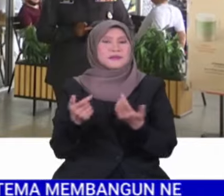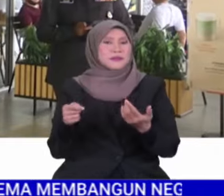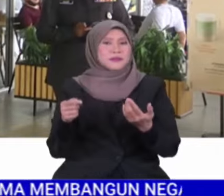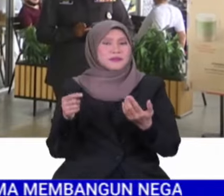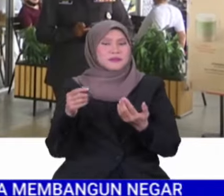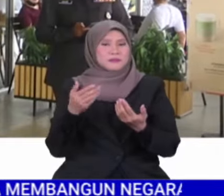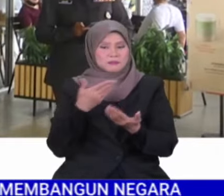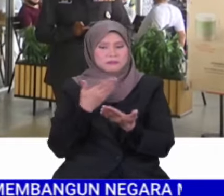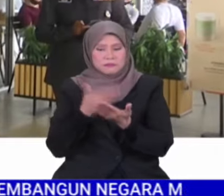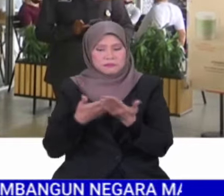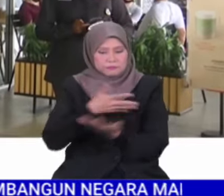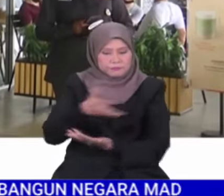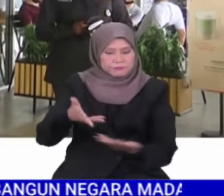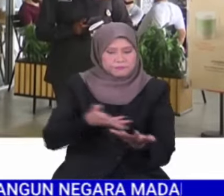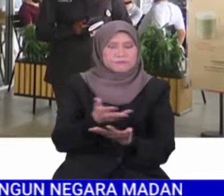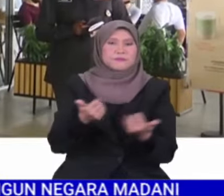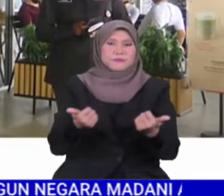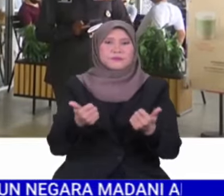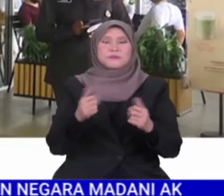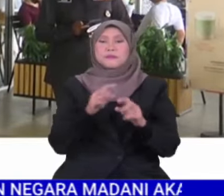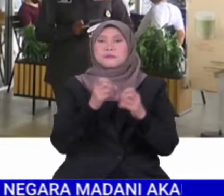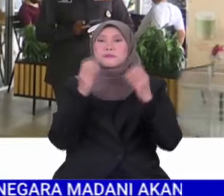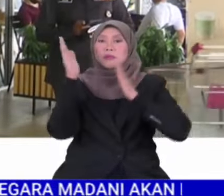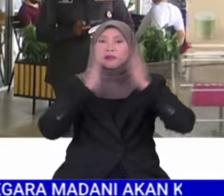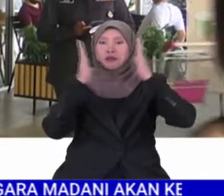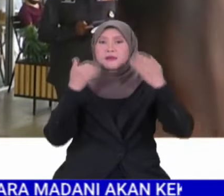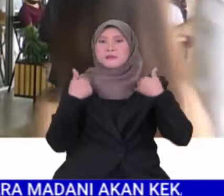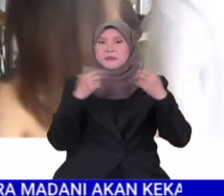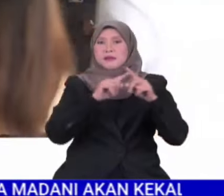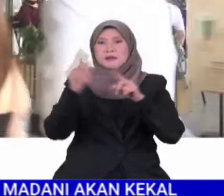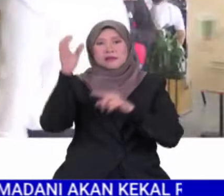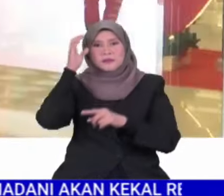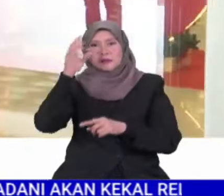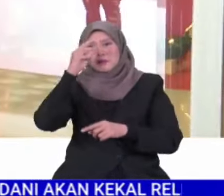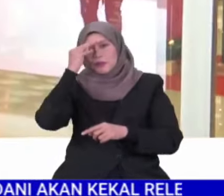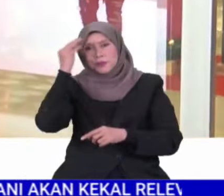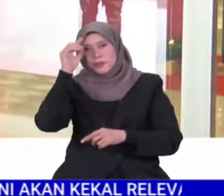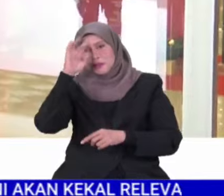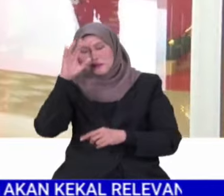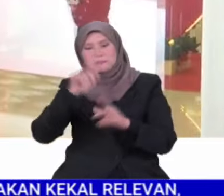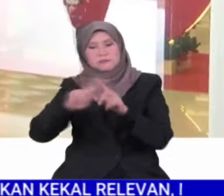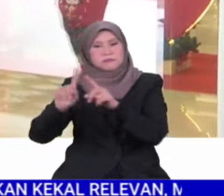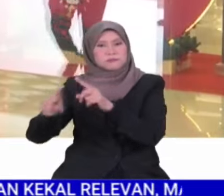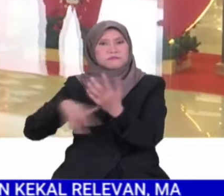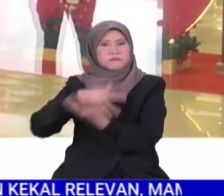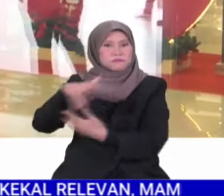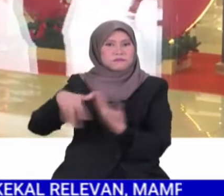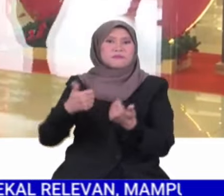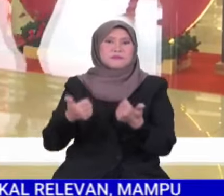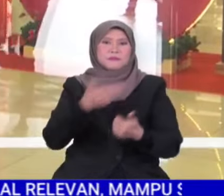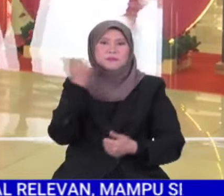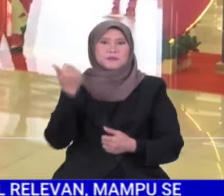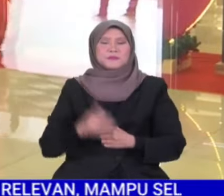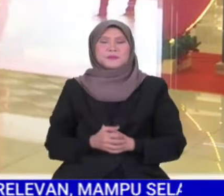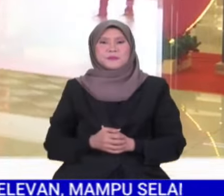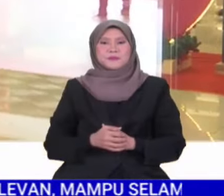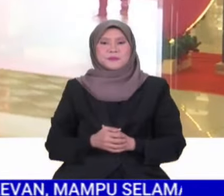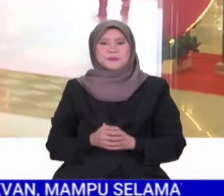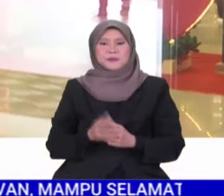banyak bangsa dan saya rasa tak ada masalah. Memang sangat bagus. Bagi saya, apa yang disarankan